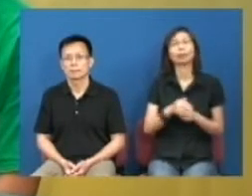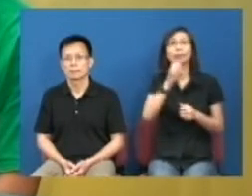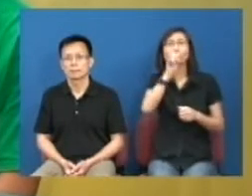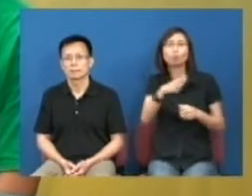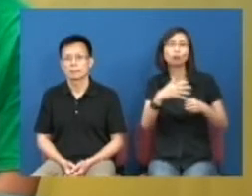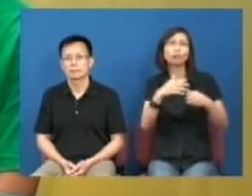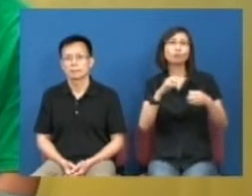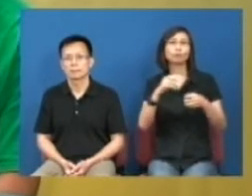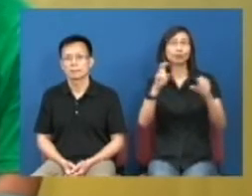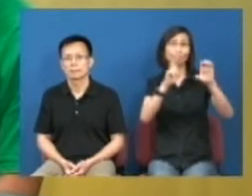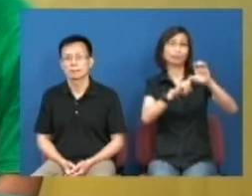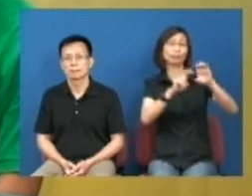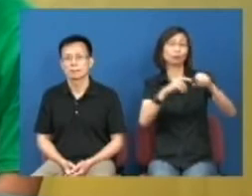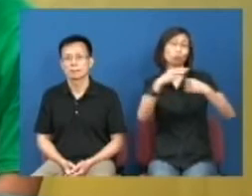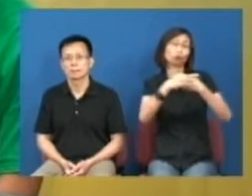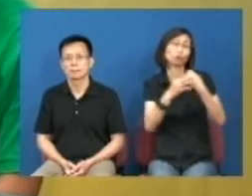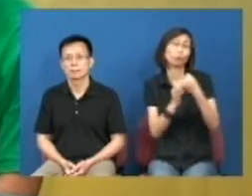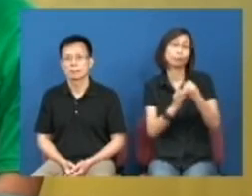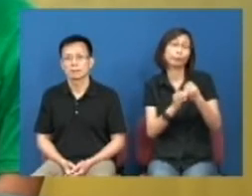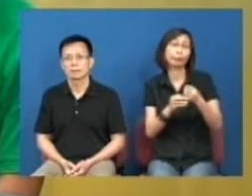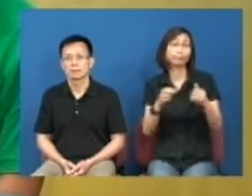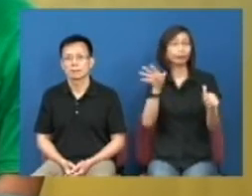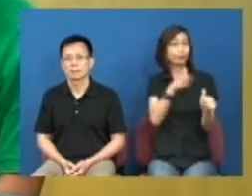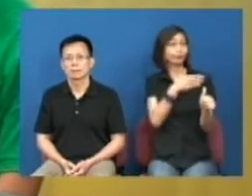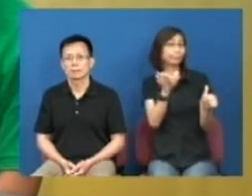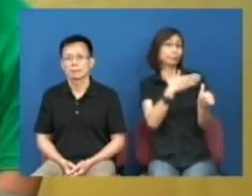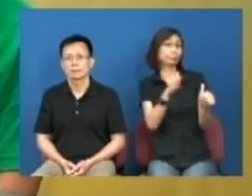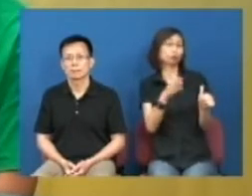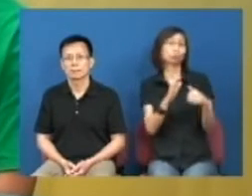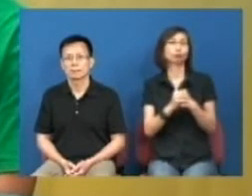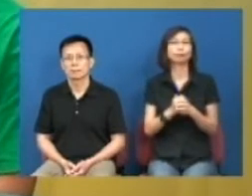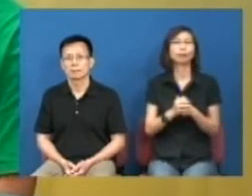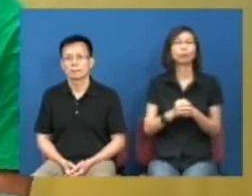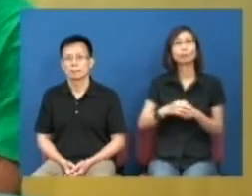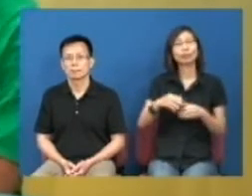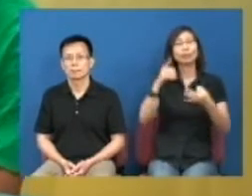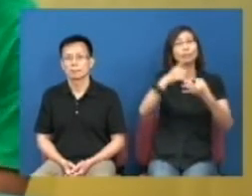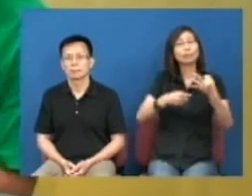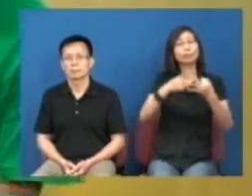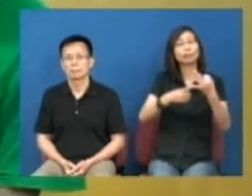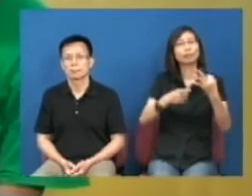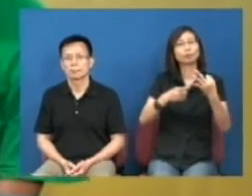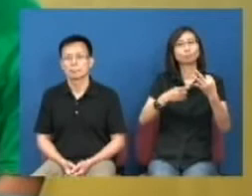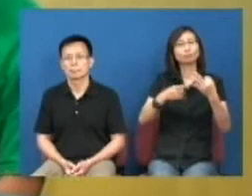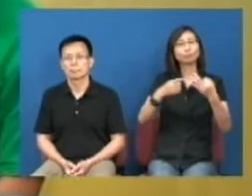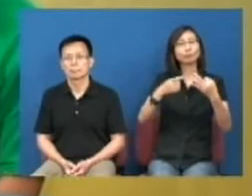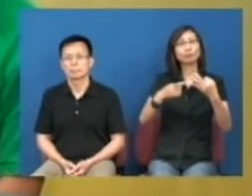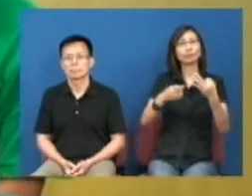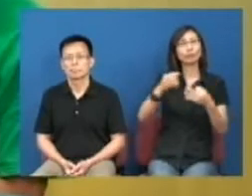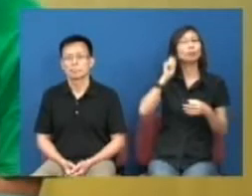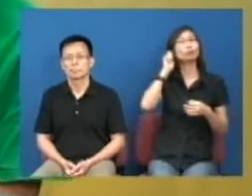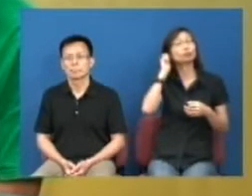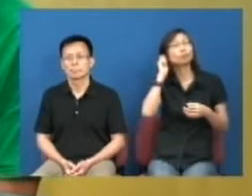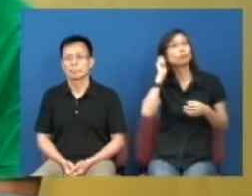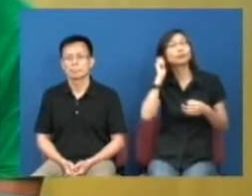至講到查令咧，係先去即係首先咧喺六四爆發時候走佬啊，遺棄啲落學生啦，喺天安門